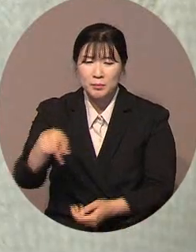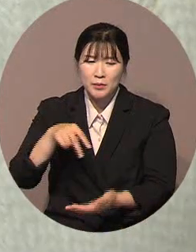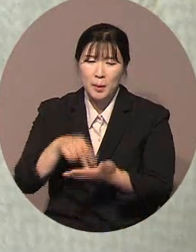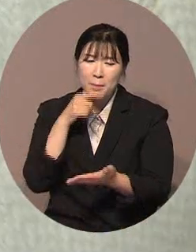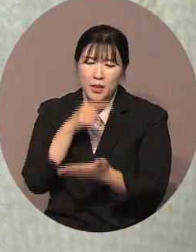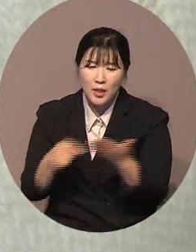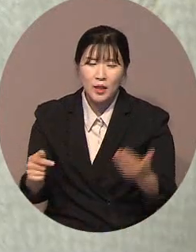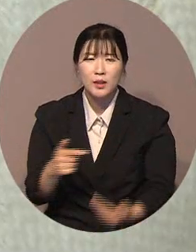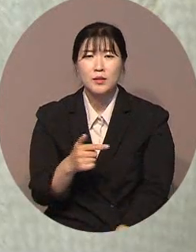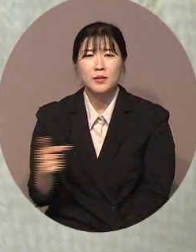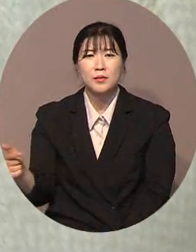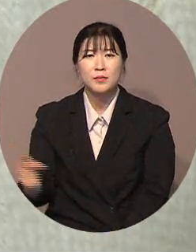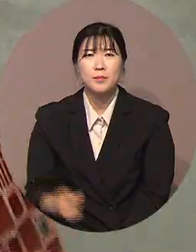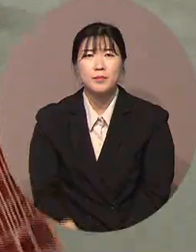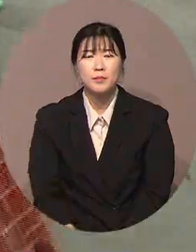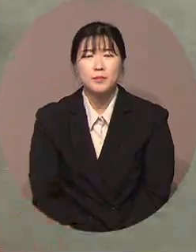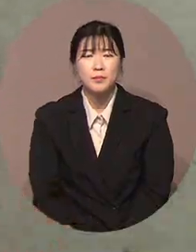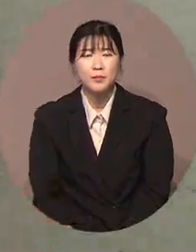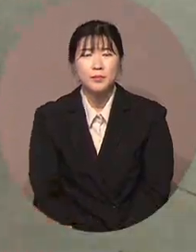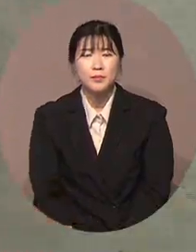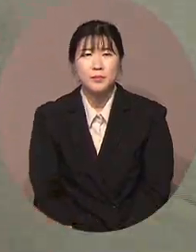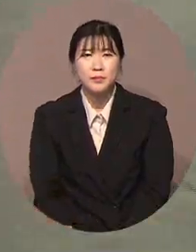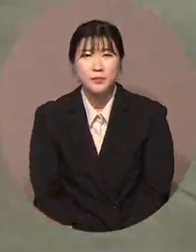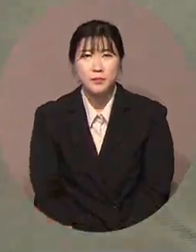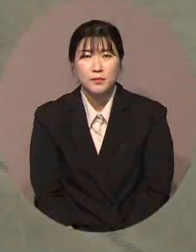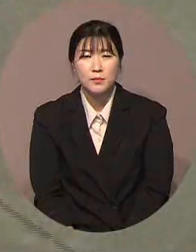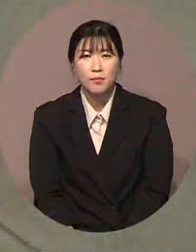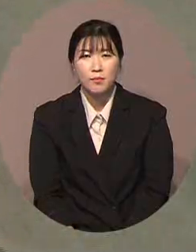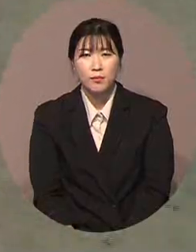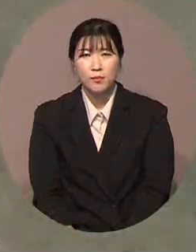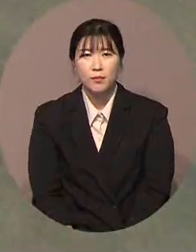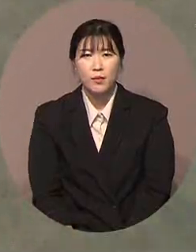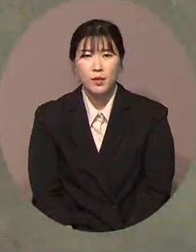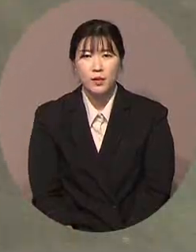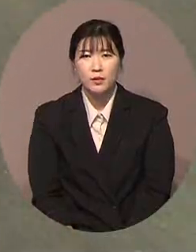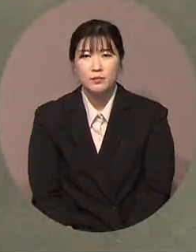불안감은 좀처럼 사그라들지 않고 있습니다. MBC 뉴스 김지혜입니다.